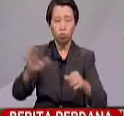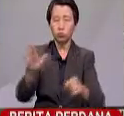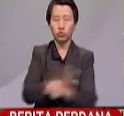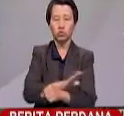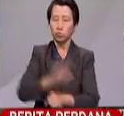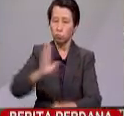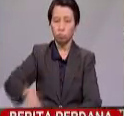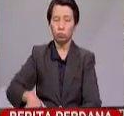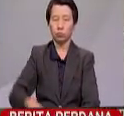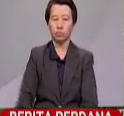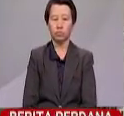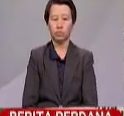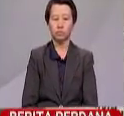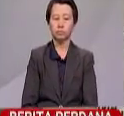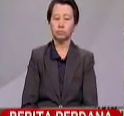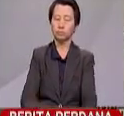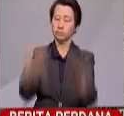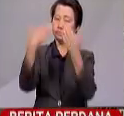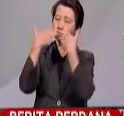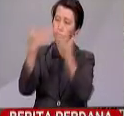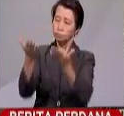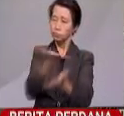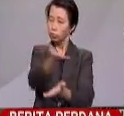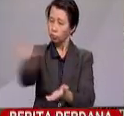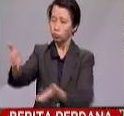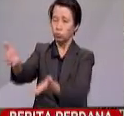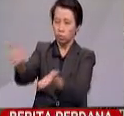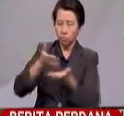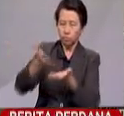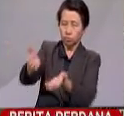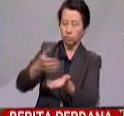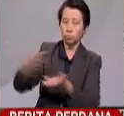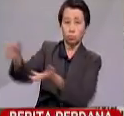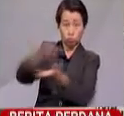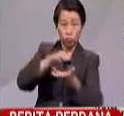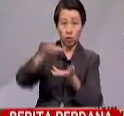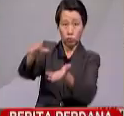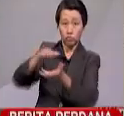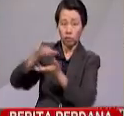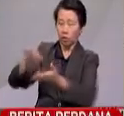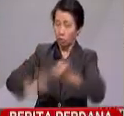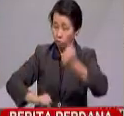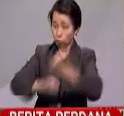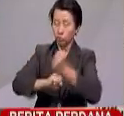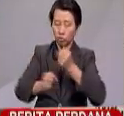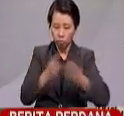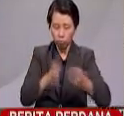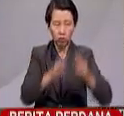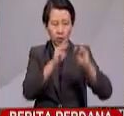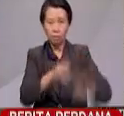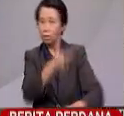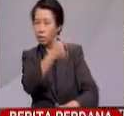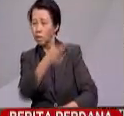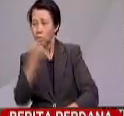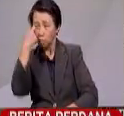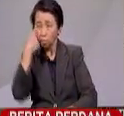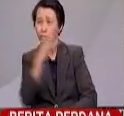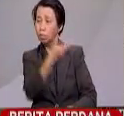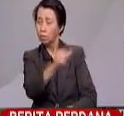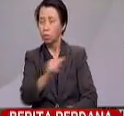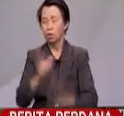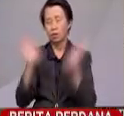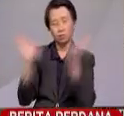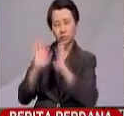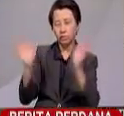mencukupi. Terima kasih kepada semua penyumbang. Terima kasih kepada mereka yang menyokong usaha-usaha kemanusiaan ini.